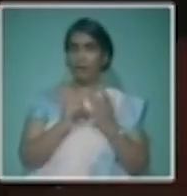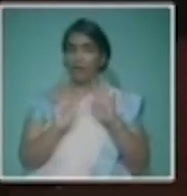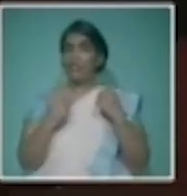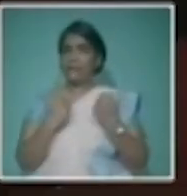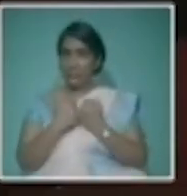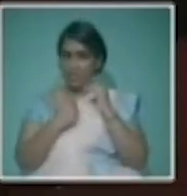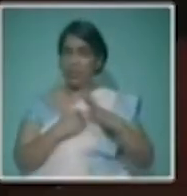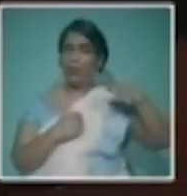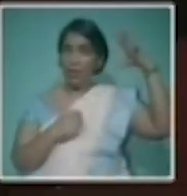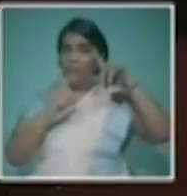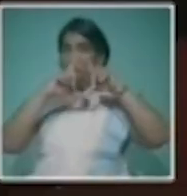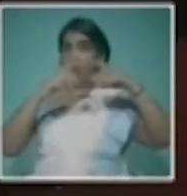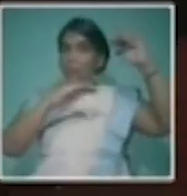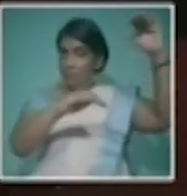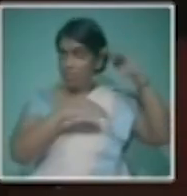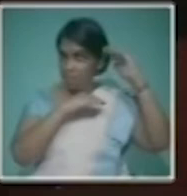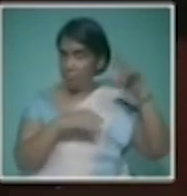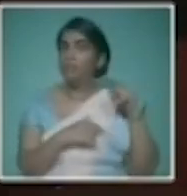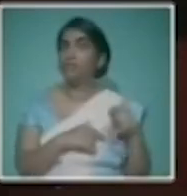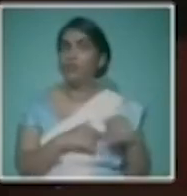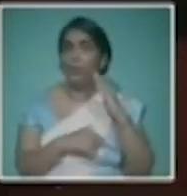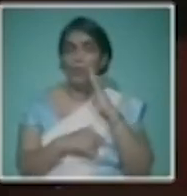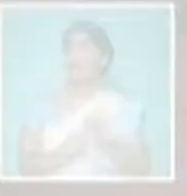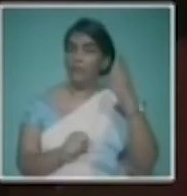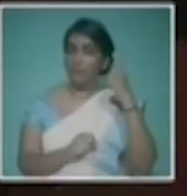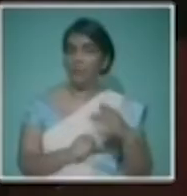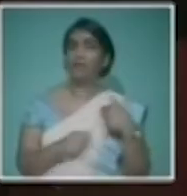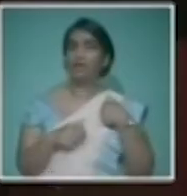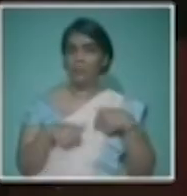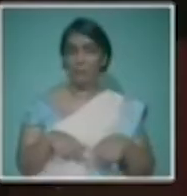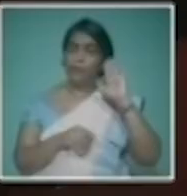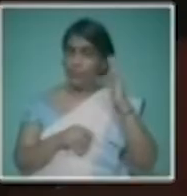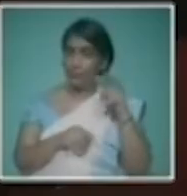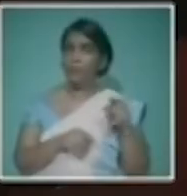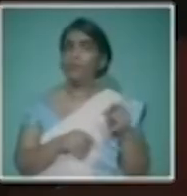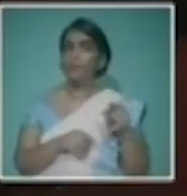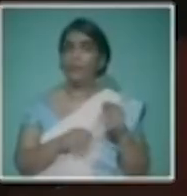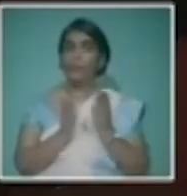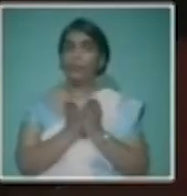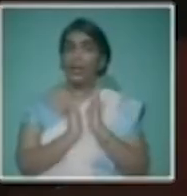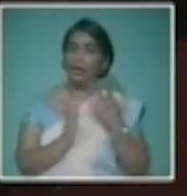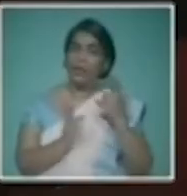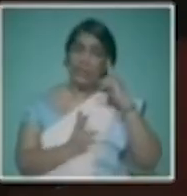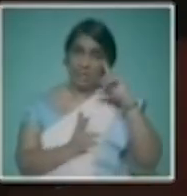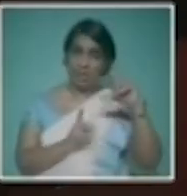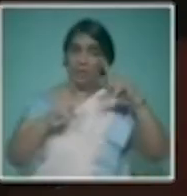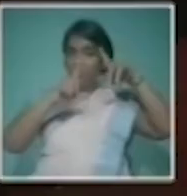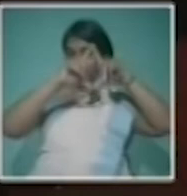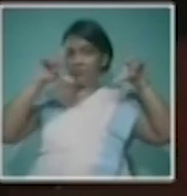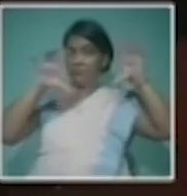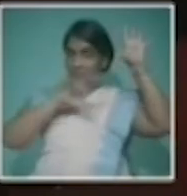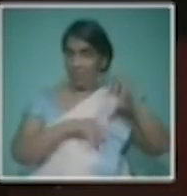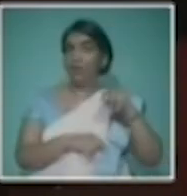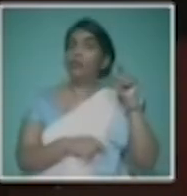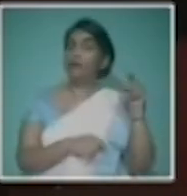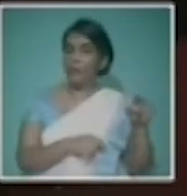තියෙනවා සූර්ය පැනල ආනයනය කිරීම සඳහා විදේශ විනිමය නොමැතිකම සාකච්ඡා කරනවා. ඉන්දියාවෙන් හෝ චීනෙන් තමයි සූර්ය පැනල ගේන්න වෙන්නේ.